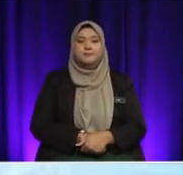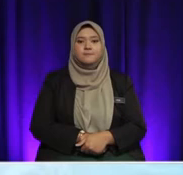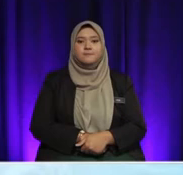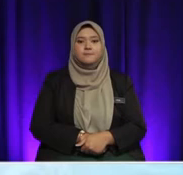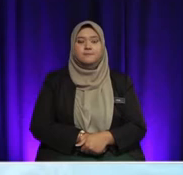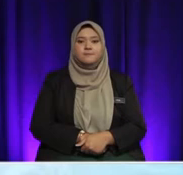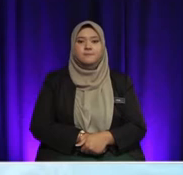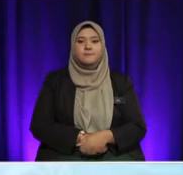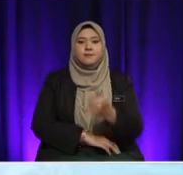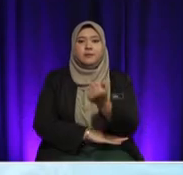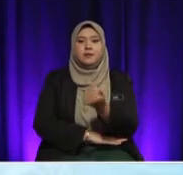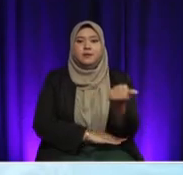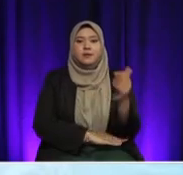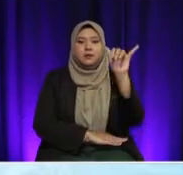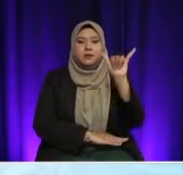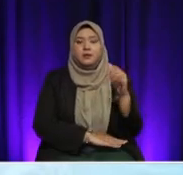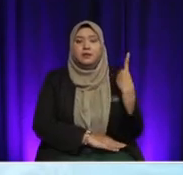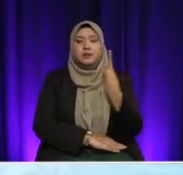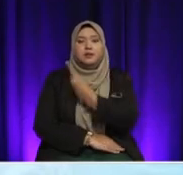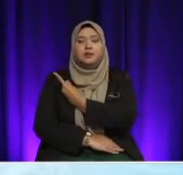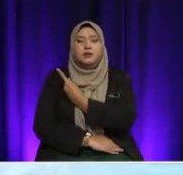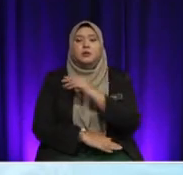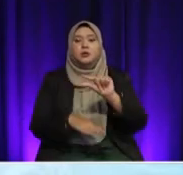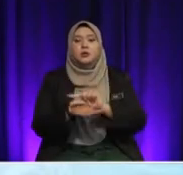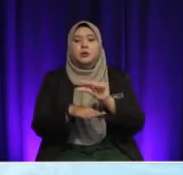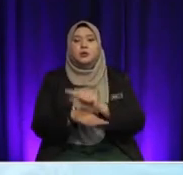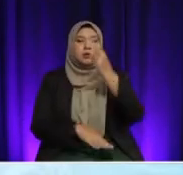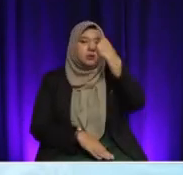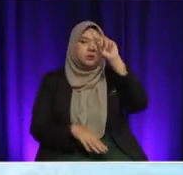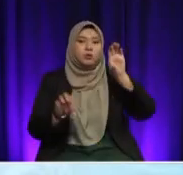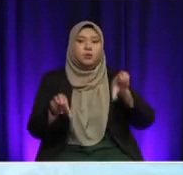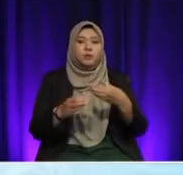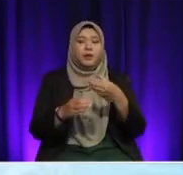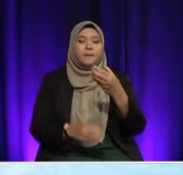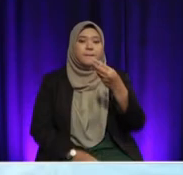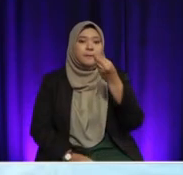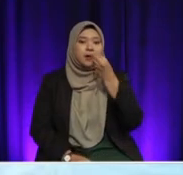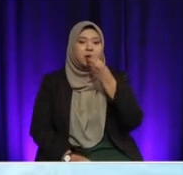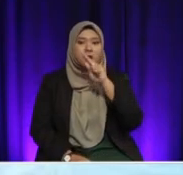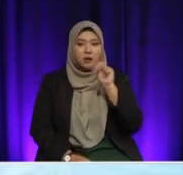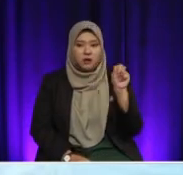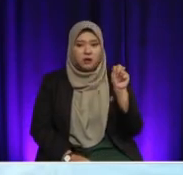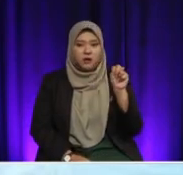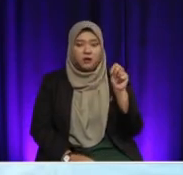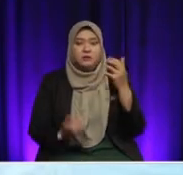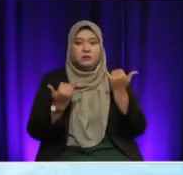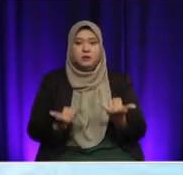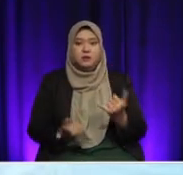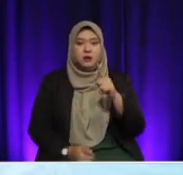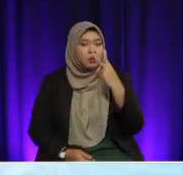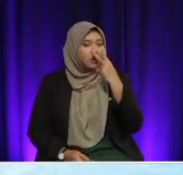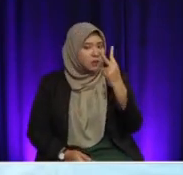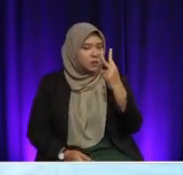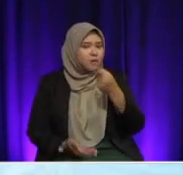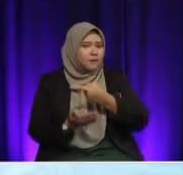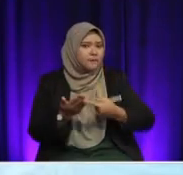standard pembelajaran 2 tadi, kita kena tahu fungsi alatan. Jadi, dekat sini kita tanyalah fungsi dia betul ke tak ni. Okey,